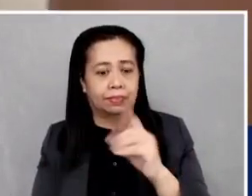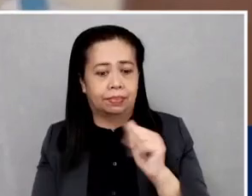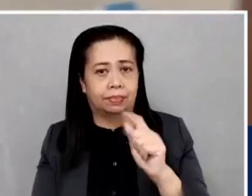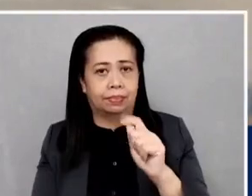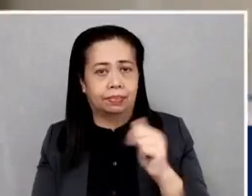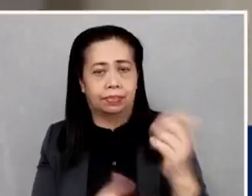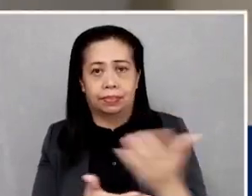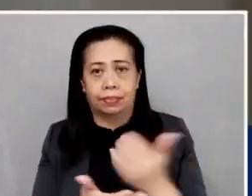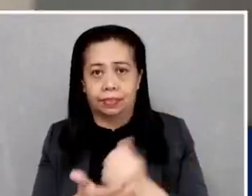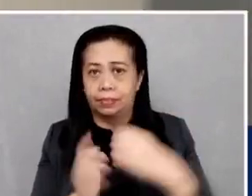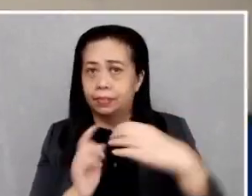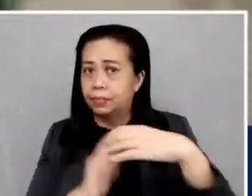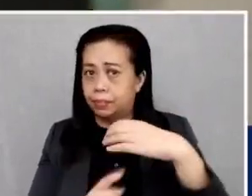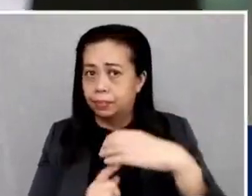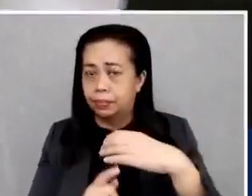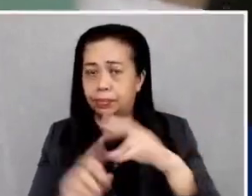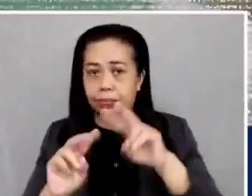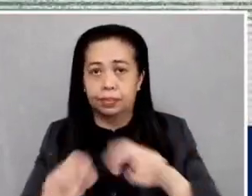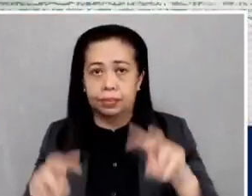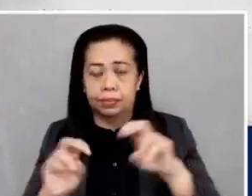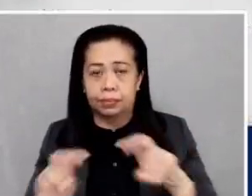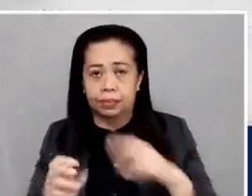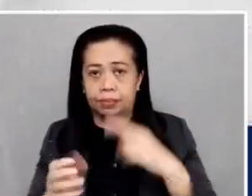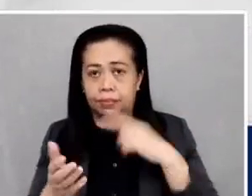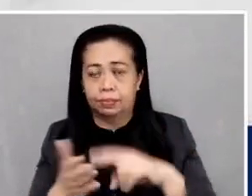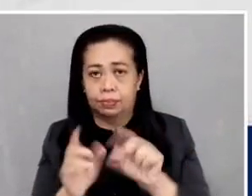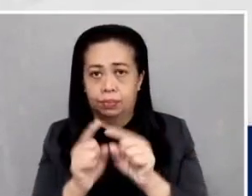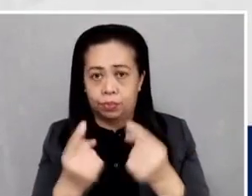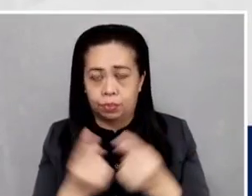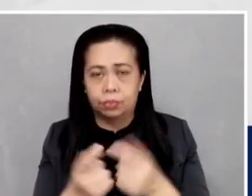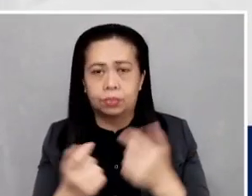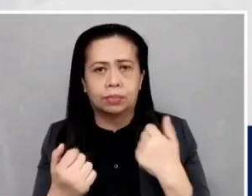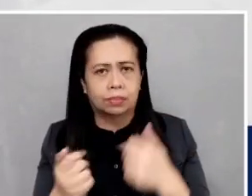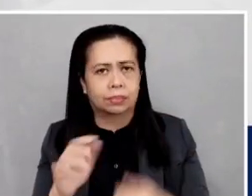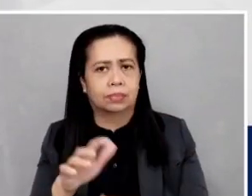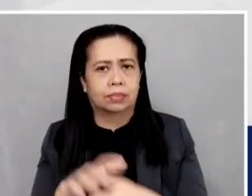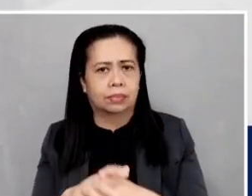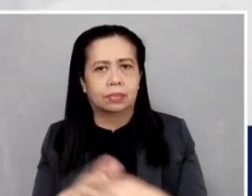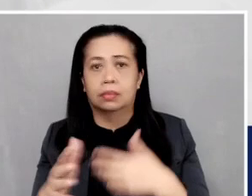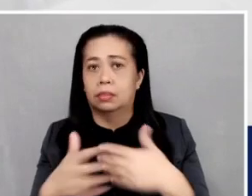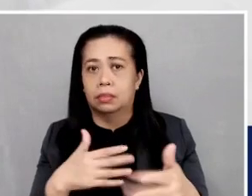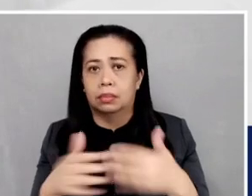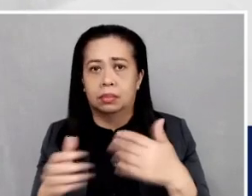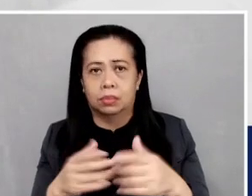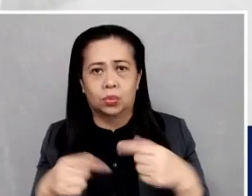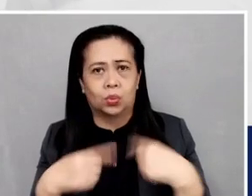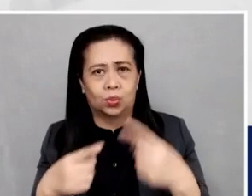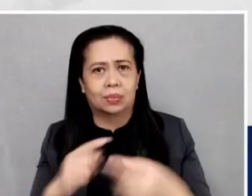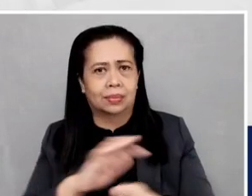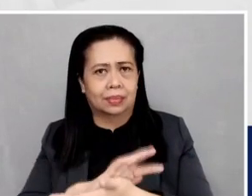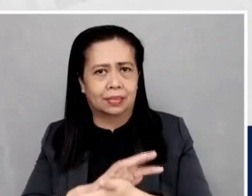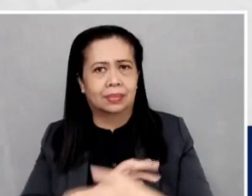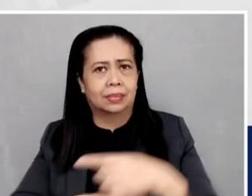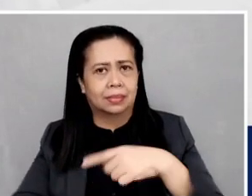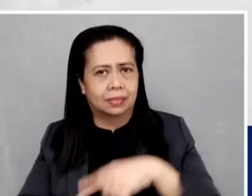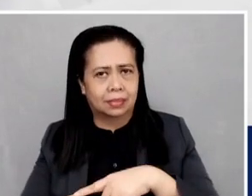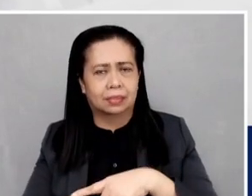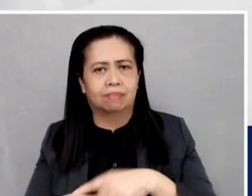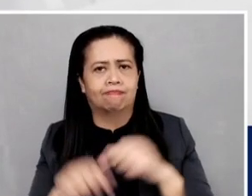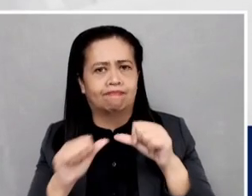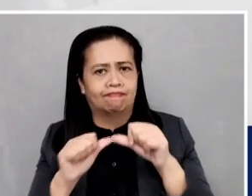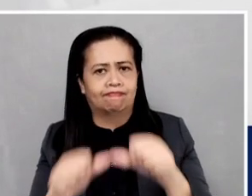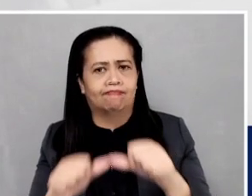ng ABS-CBN Investigative and Research Group, lumalabas na kahit kasagsagan ng pandemya, nagtuloy-tuloy